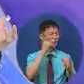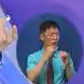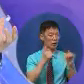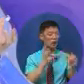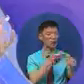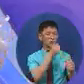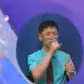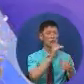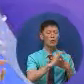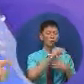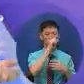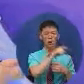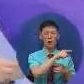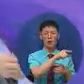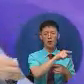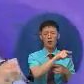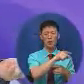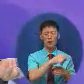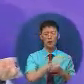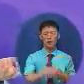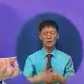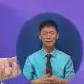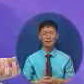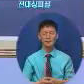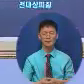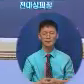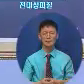높여주는 피드백이 좋은 피드백이에요.